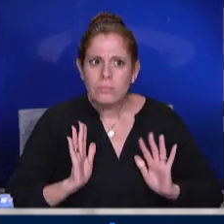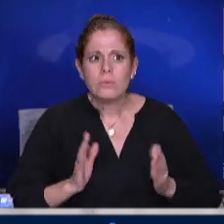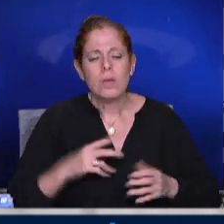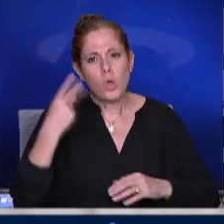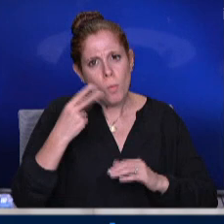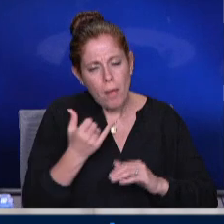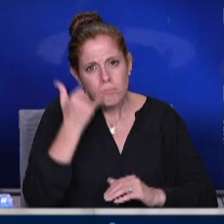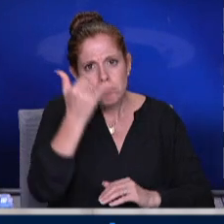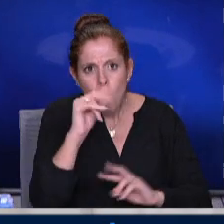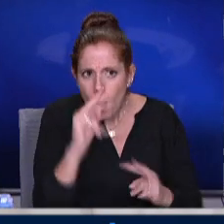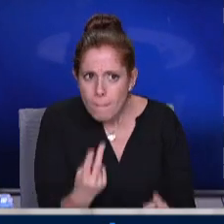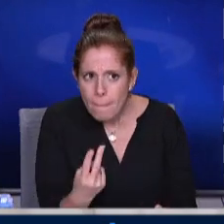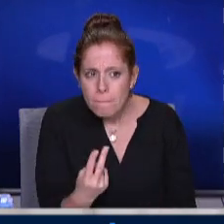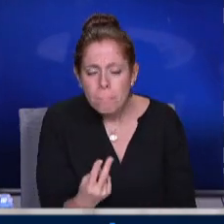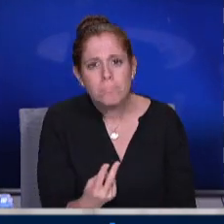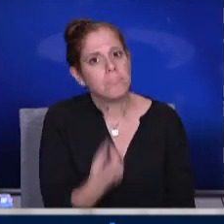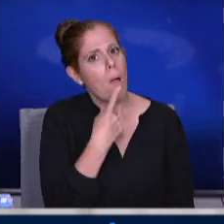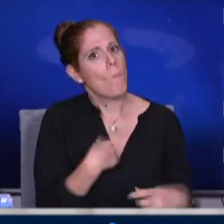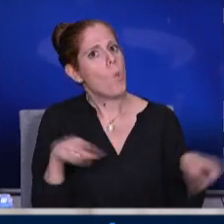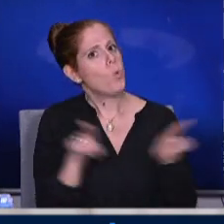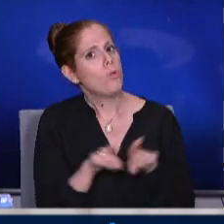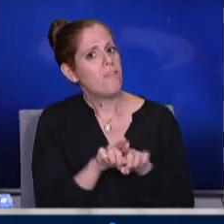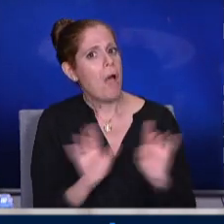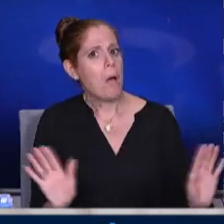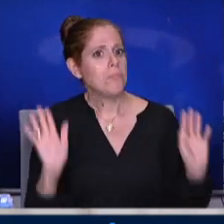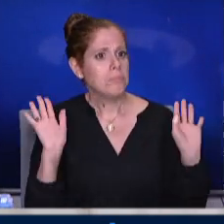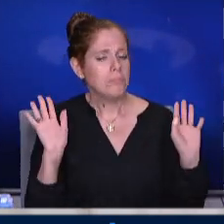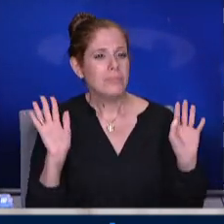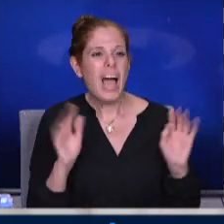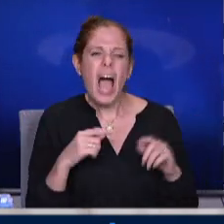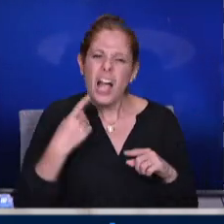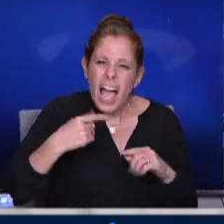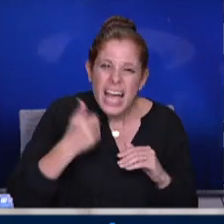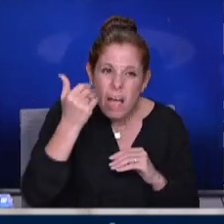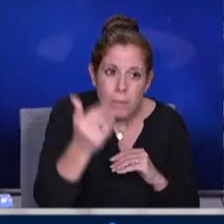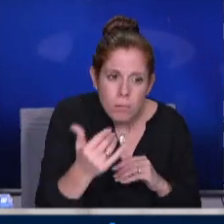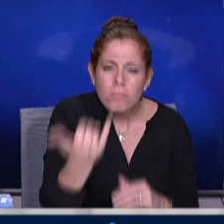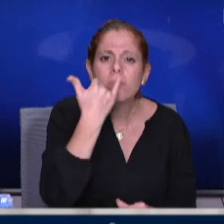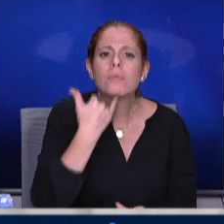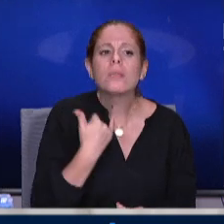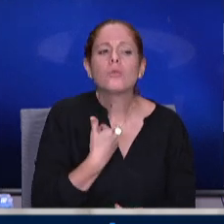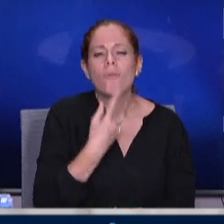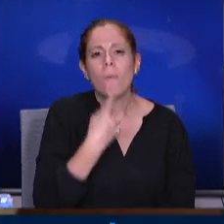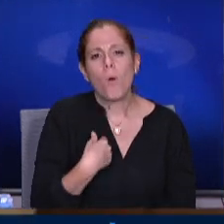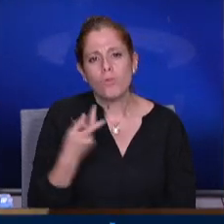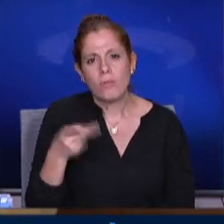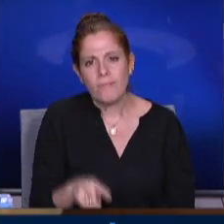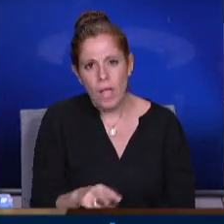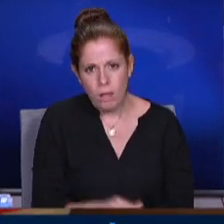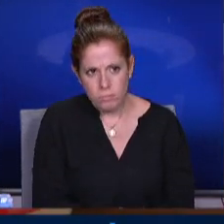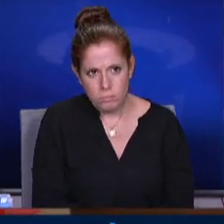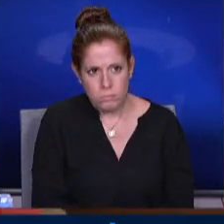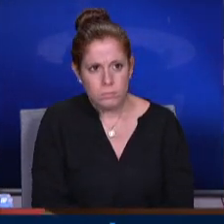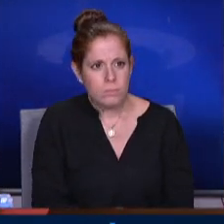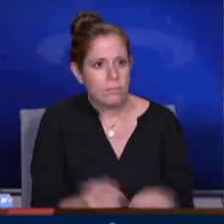אחרי יומיים התקשרתי עוד פעם, אמרו לי אותו דבר. רק אחרי כמה ימים קיבלתי טלפון שהיא נפטרה.